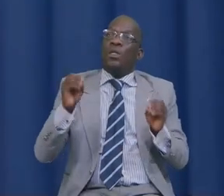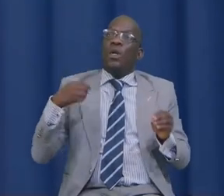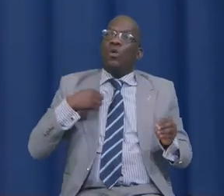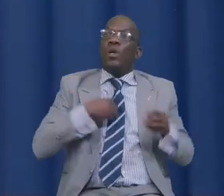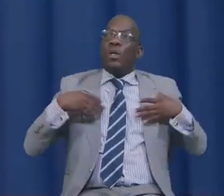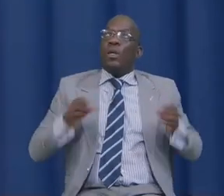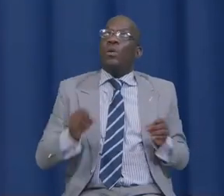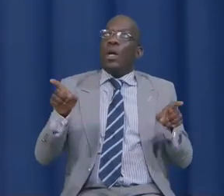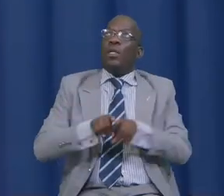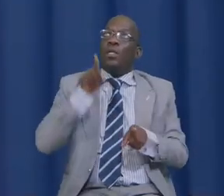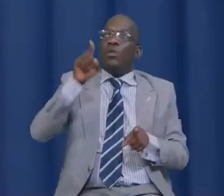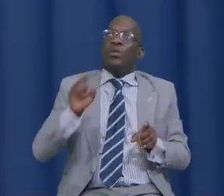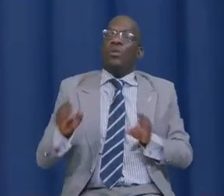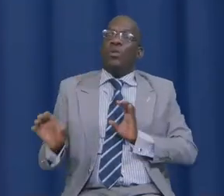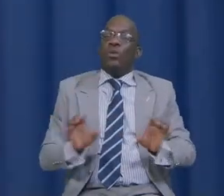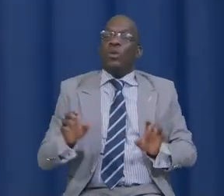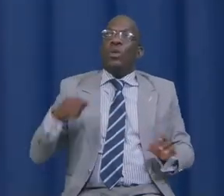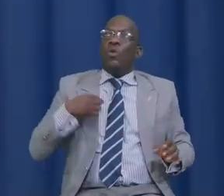qu'il aurait fait